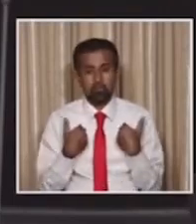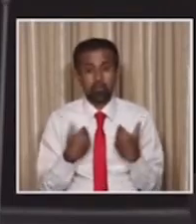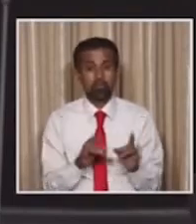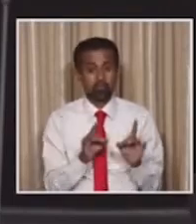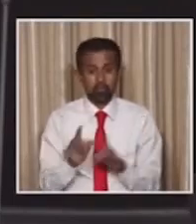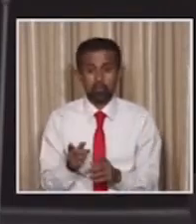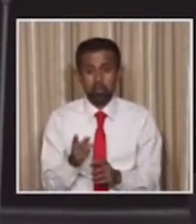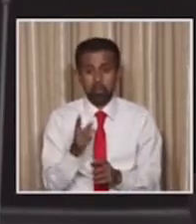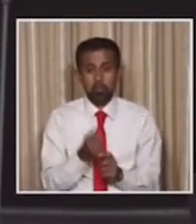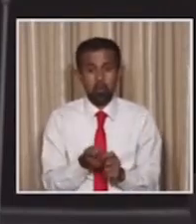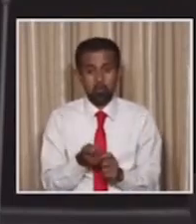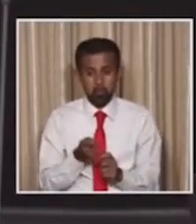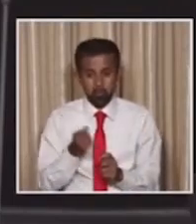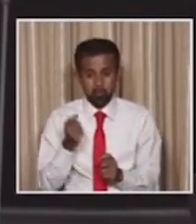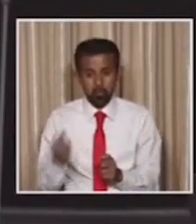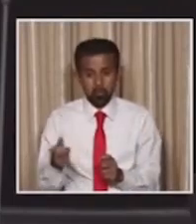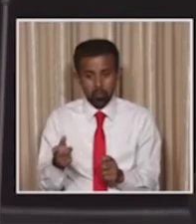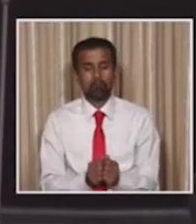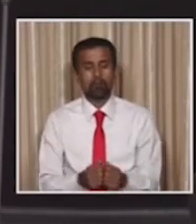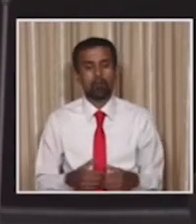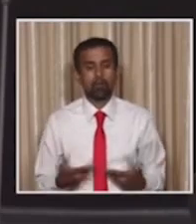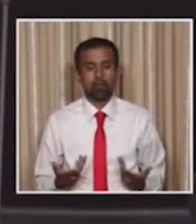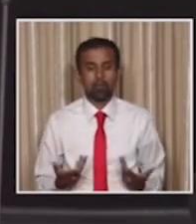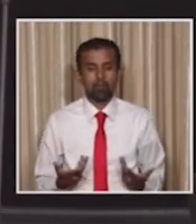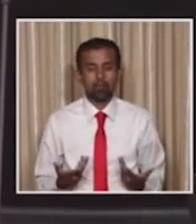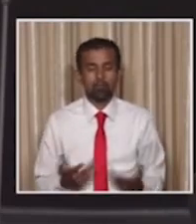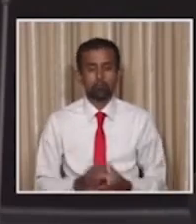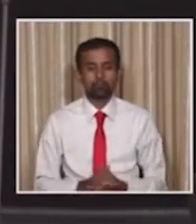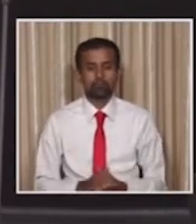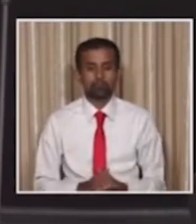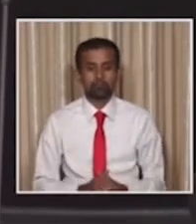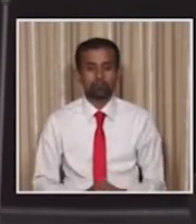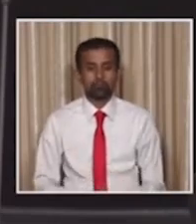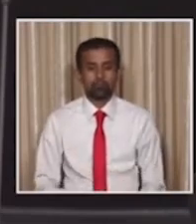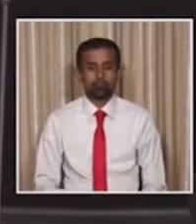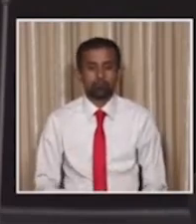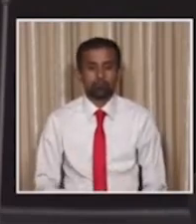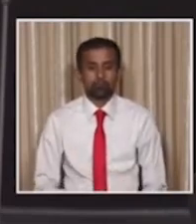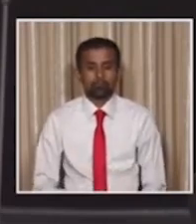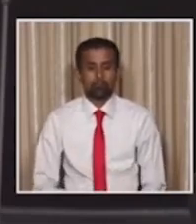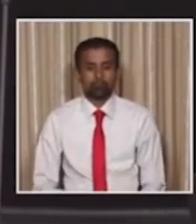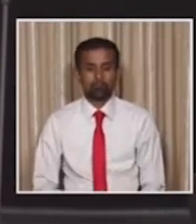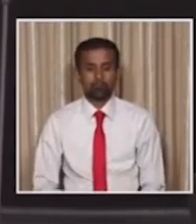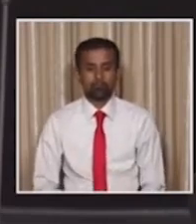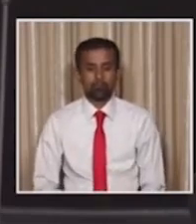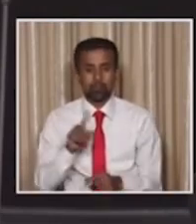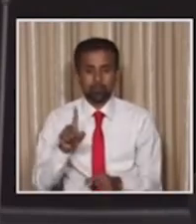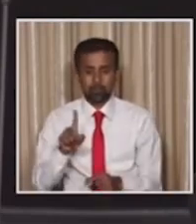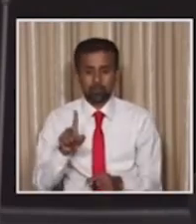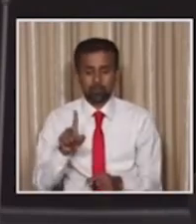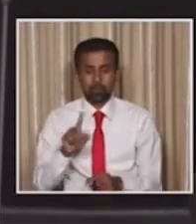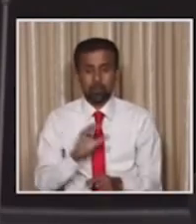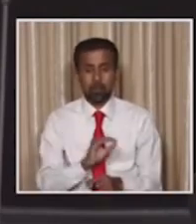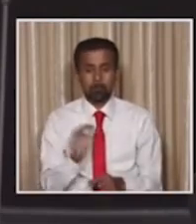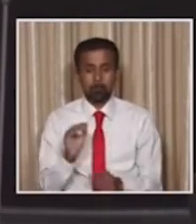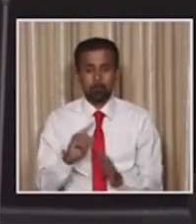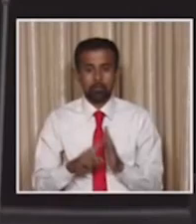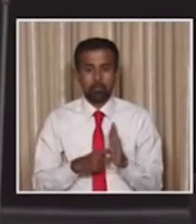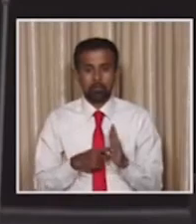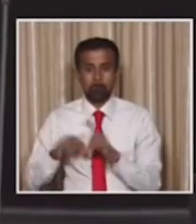சுரேஷ் தெரிவித்துள்ளார். நாடாளுமன்றத்தில் இன்று உரையாற்றிய போதே அவர் இந்த விடயத்தை குறிப்பிட்டார். பெருந்தோட்ட